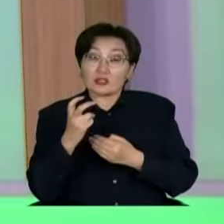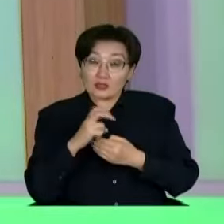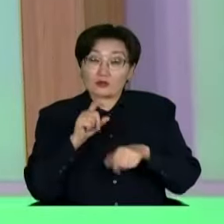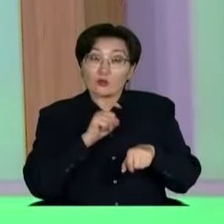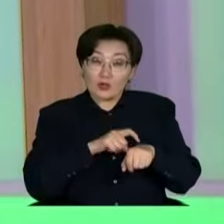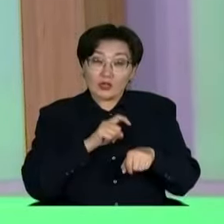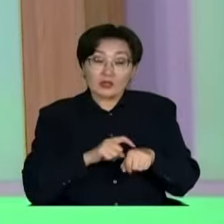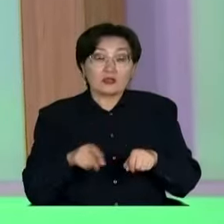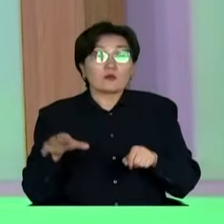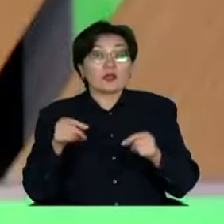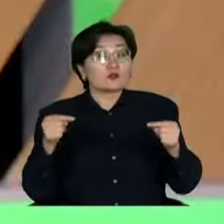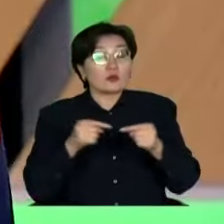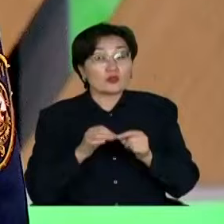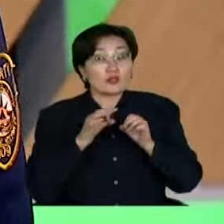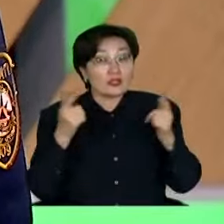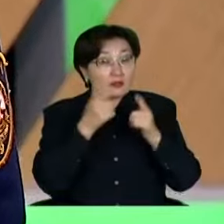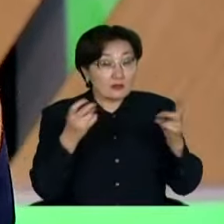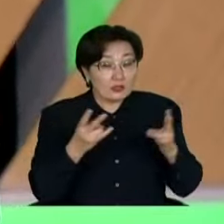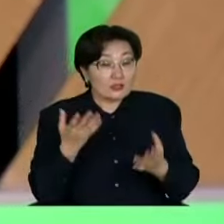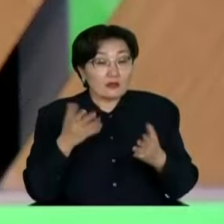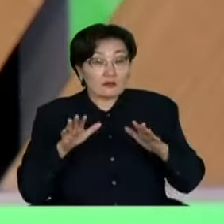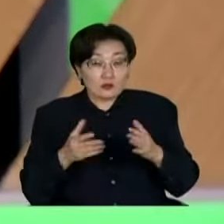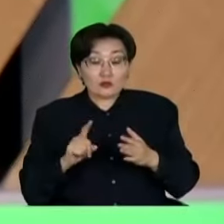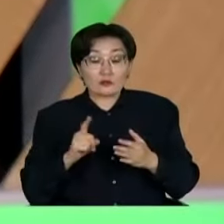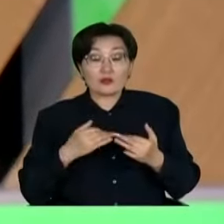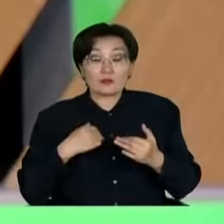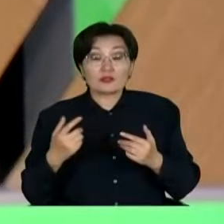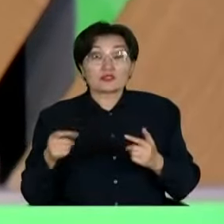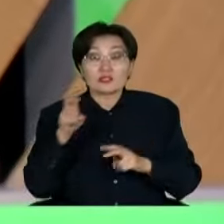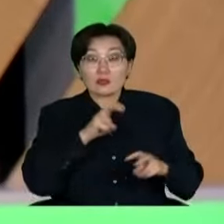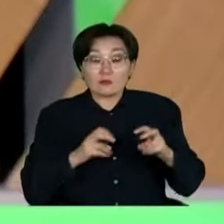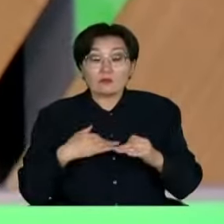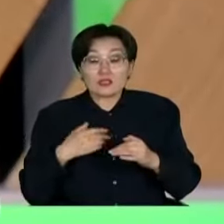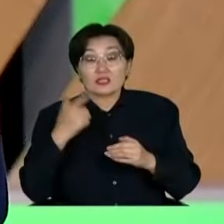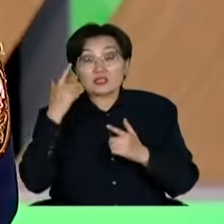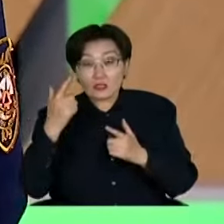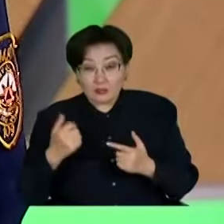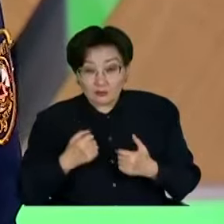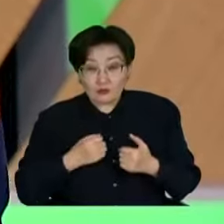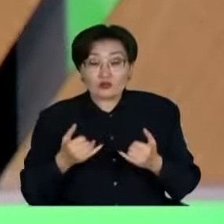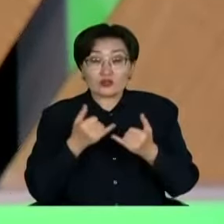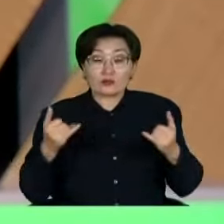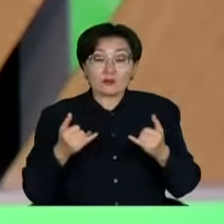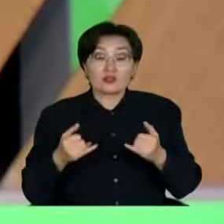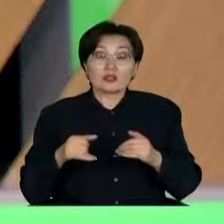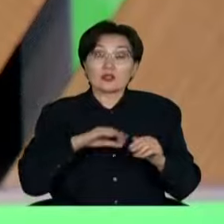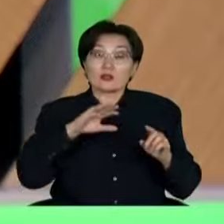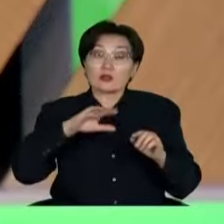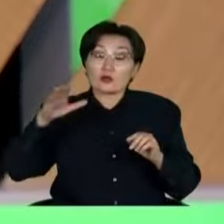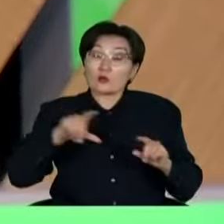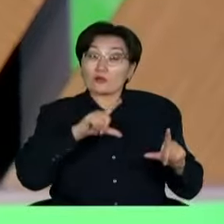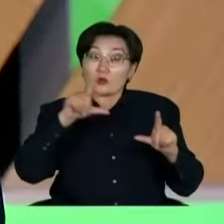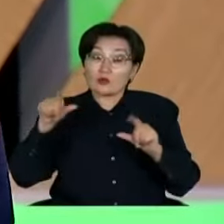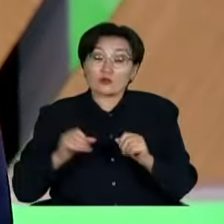кетуіңіз керек. Себебі бірдеңе болған жағдайда олар іздеп бізге хабар беру үшін де тауға шығу үшін ең